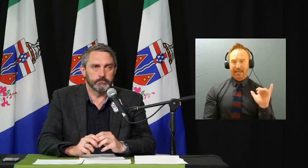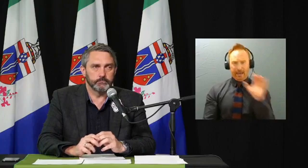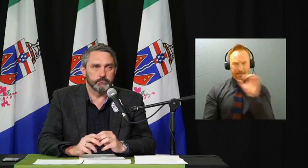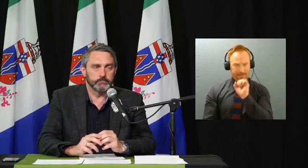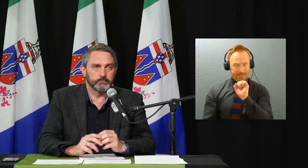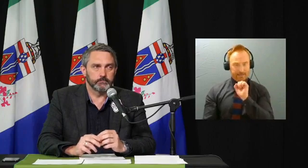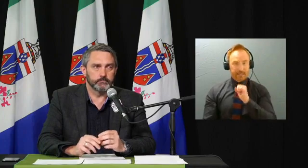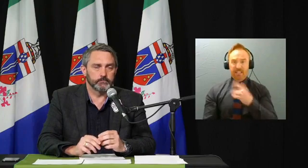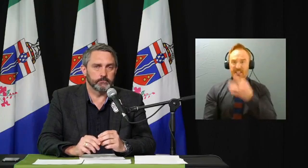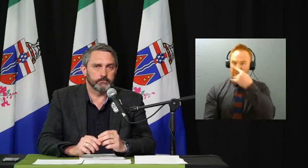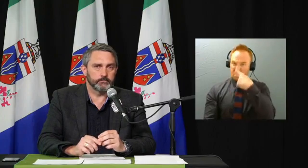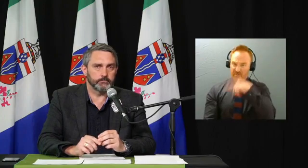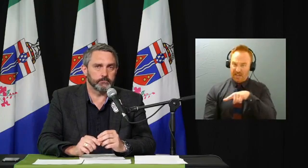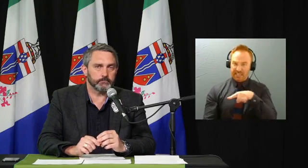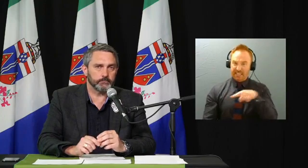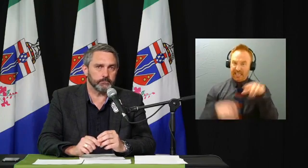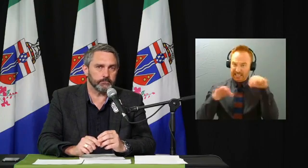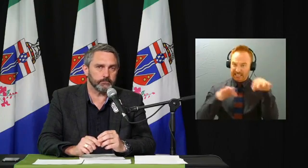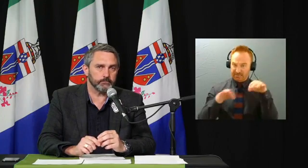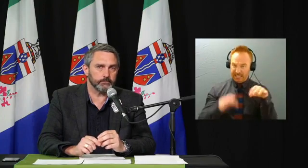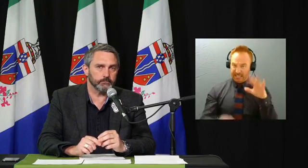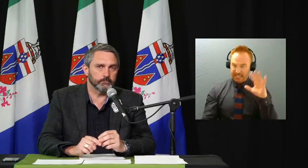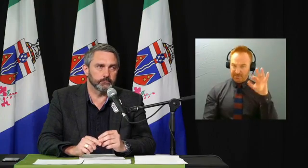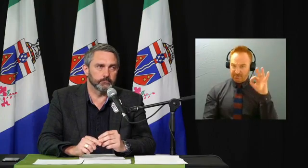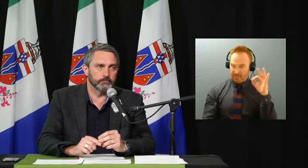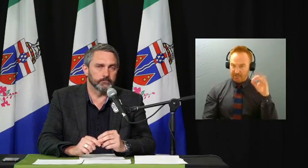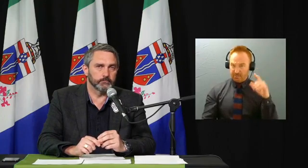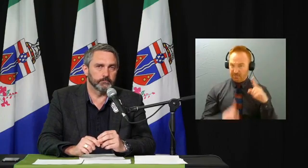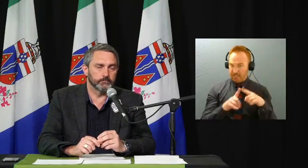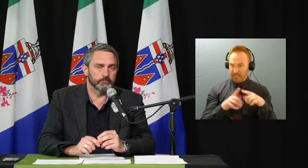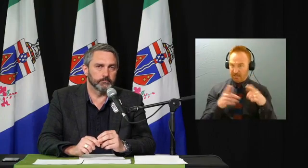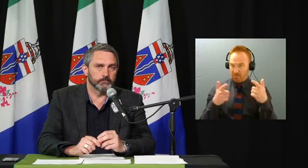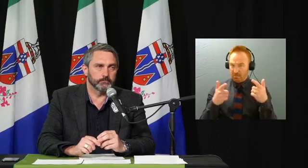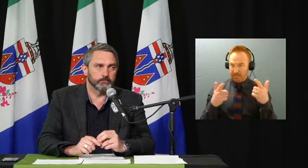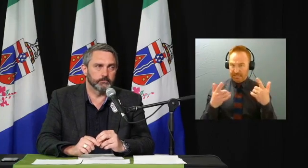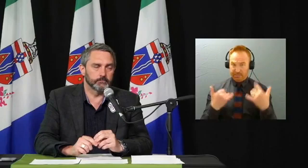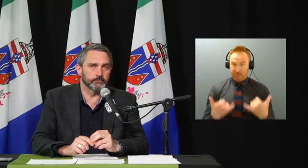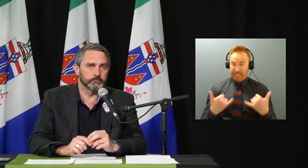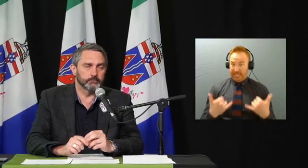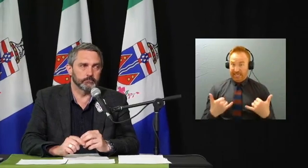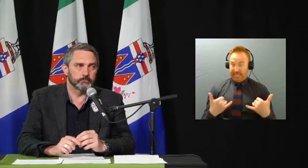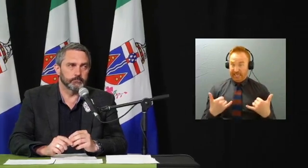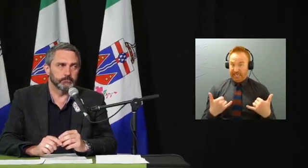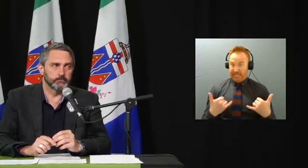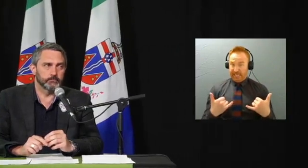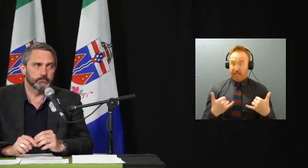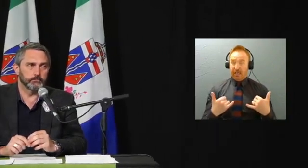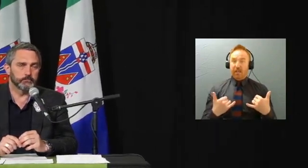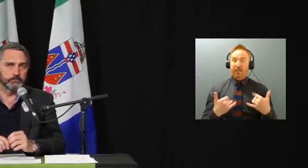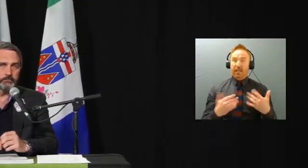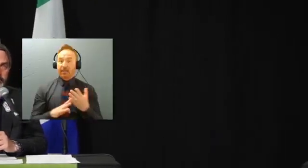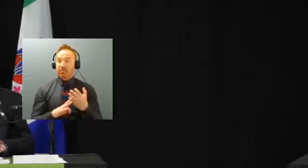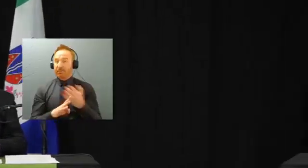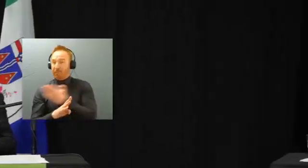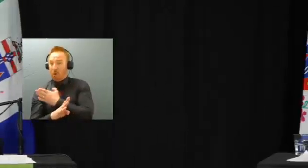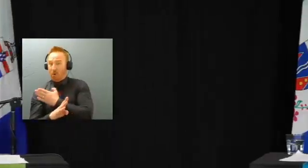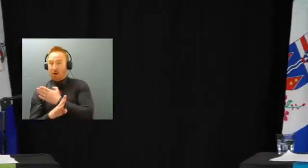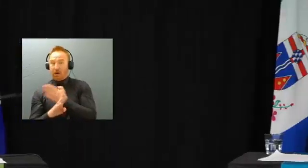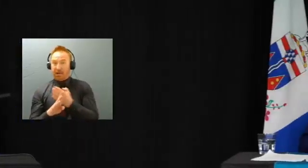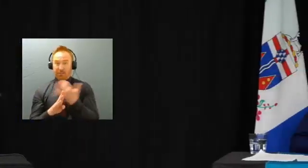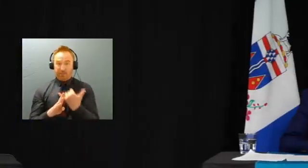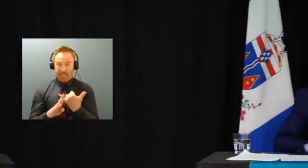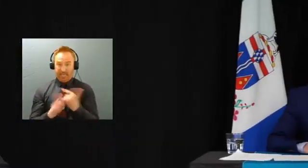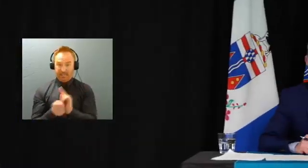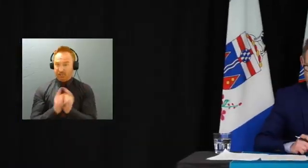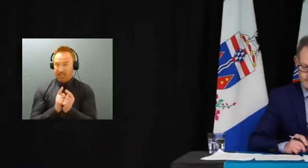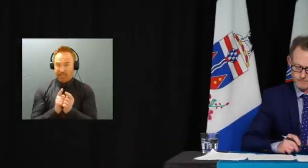French what has changed today and what are the travels that are going to be permitted even if